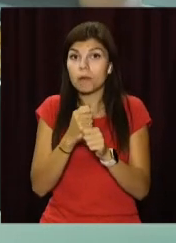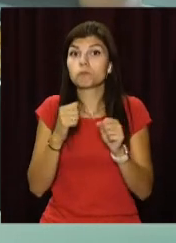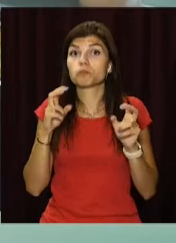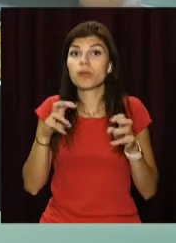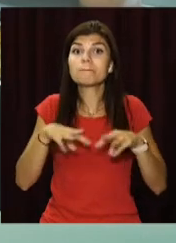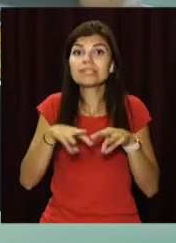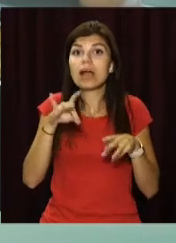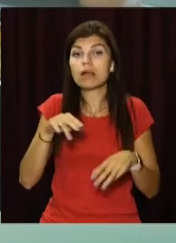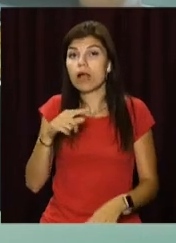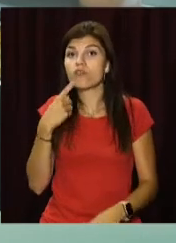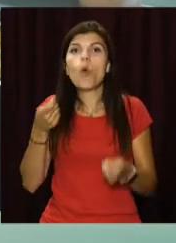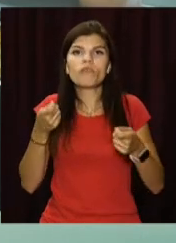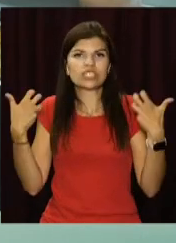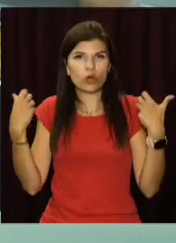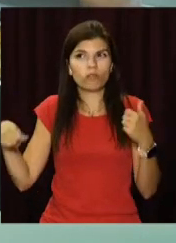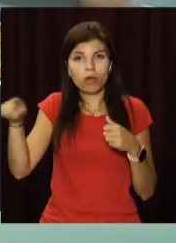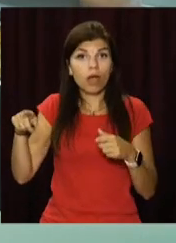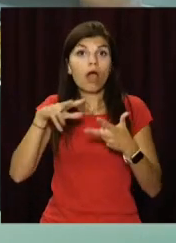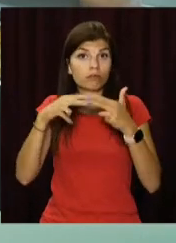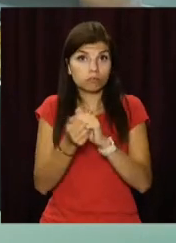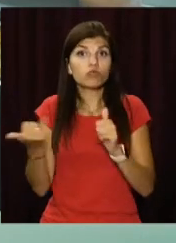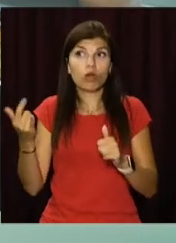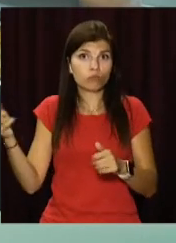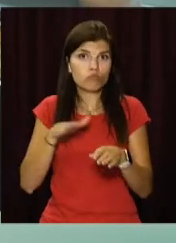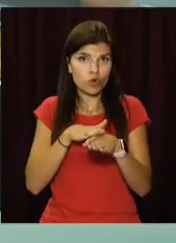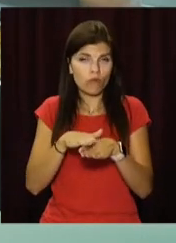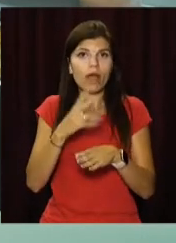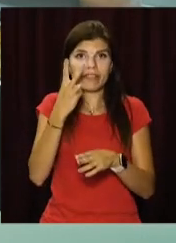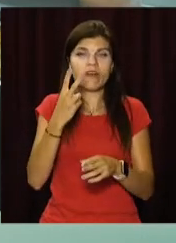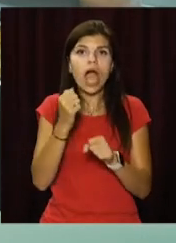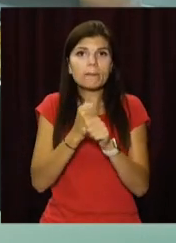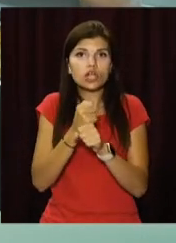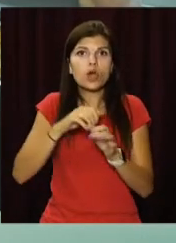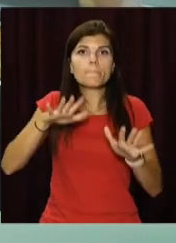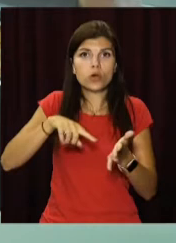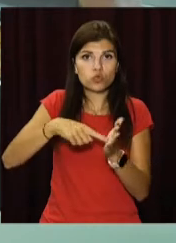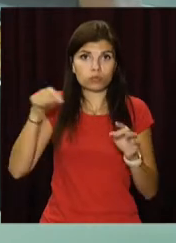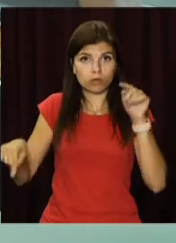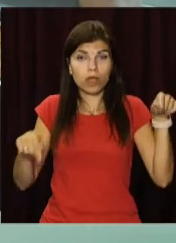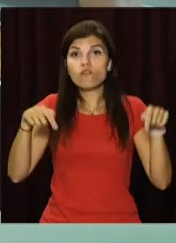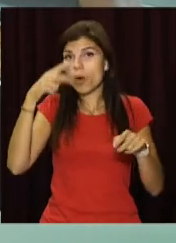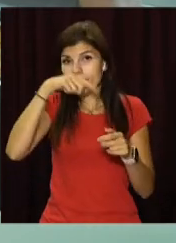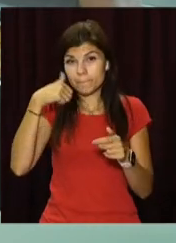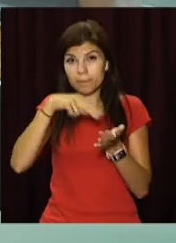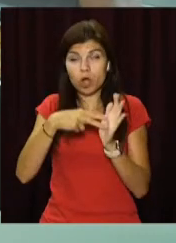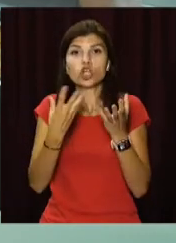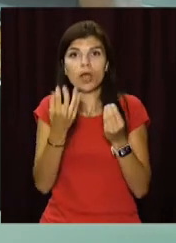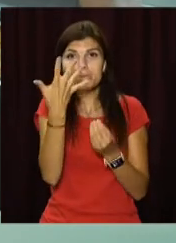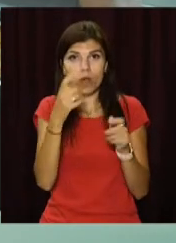здоров'я міськради кажуть, зараз у Кам'янському повноцінно функціонують два аптечні пункти. У планах відкрити цьогоріч ще